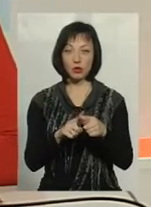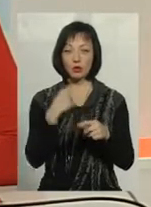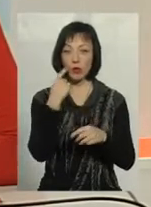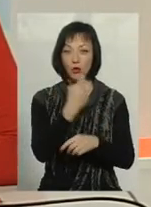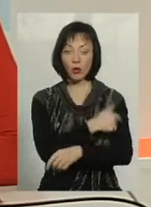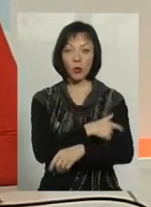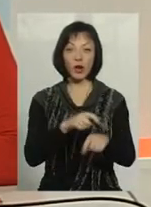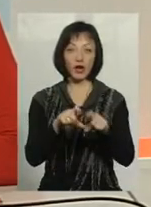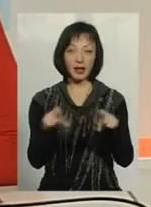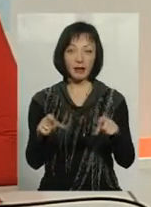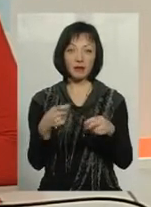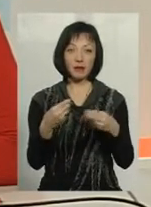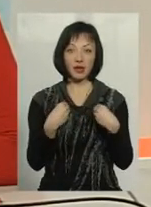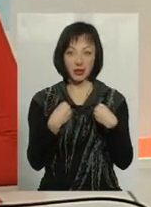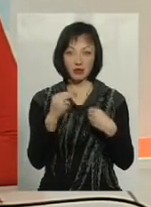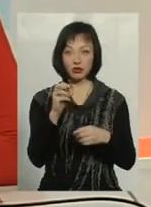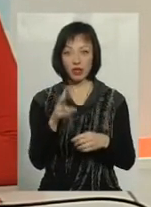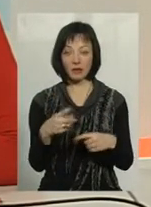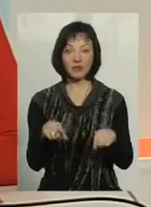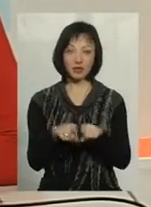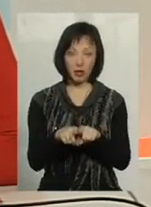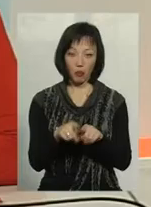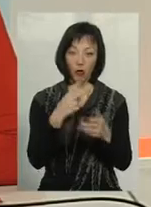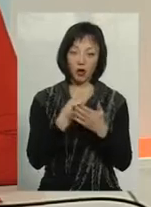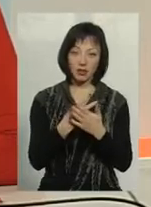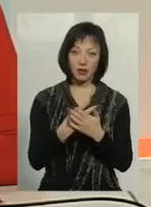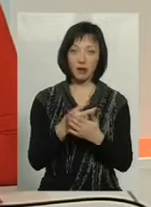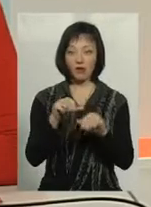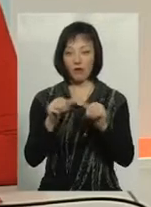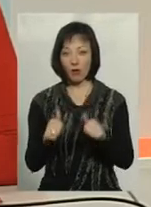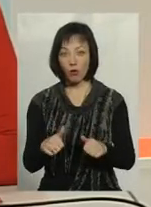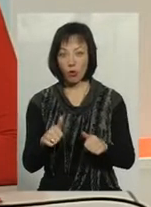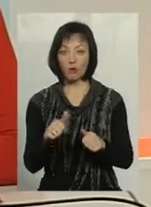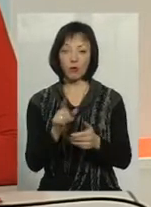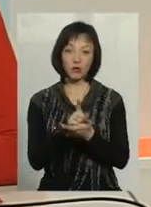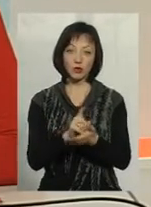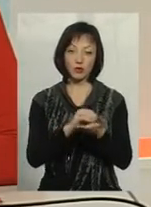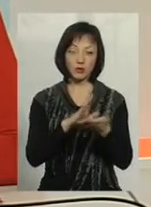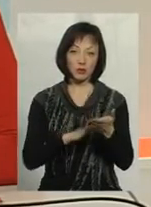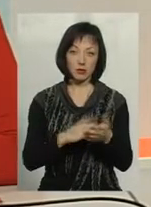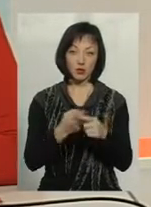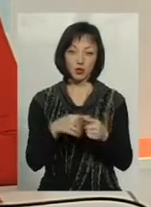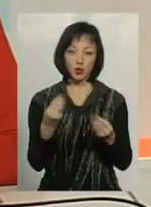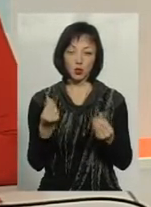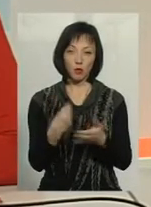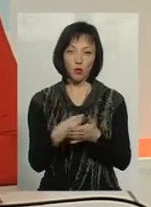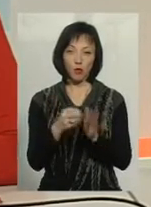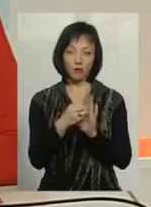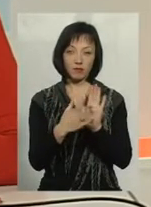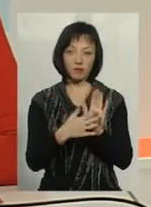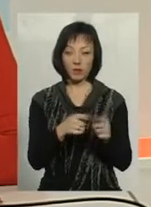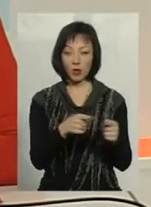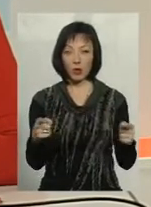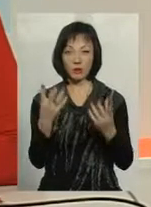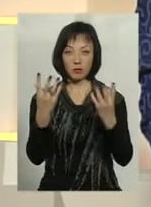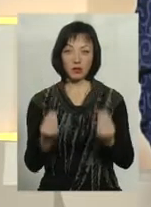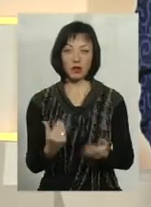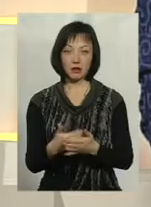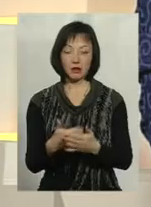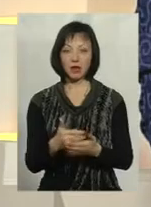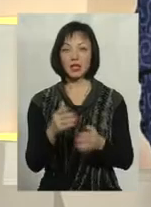день, попросту скажу вам так, нас не чують. Ні вас, ні нас. Нас попросту не чують. Але тут я хочу сказати, все-таки, коли